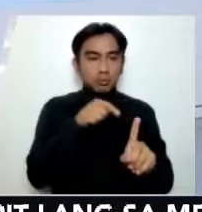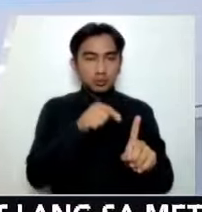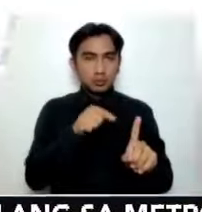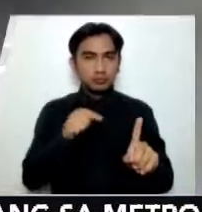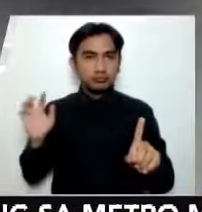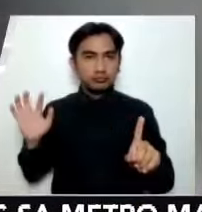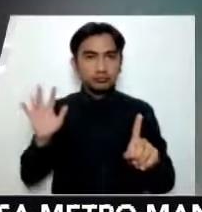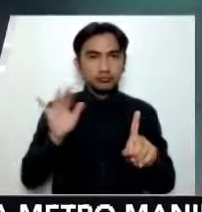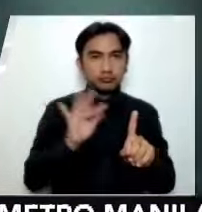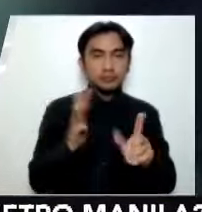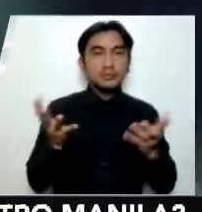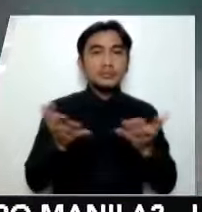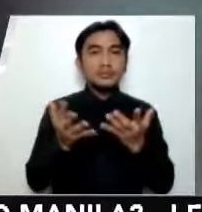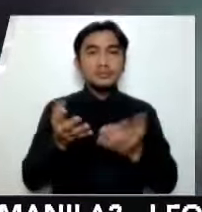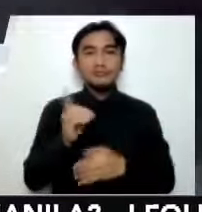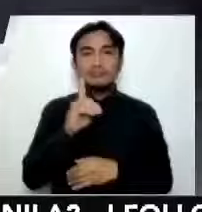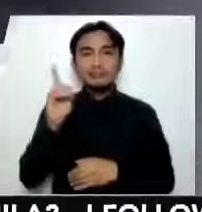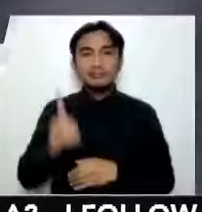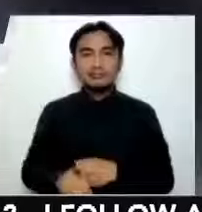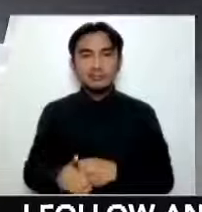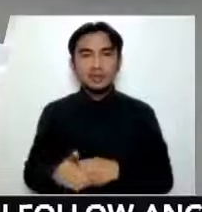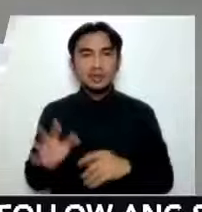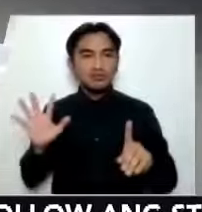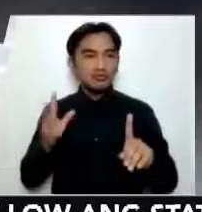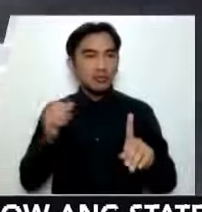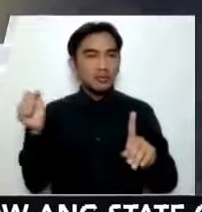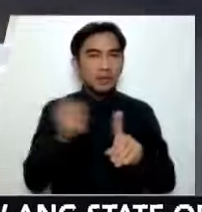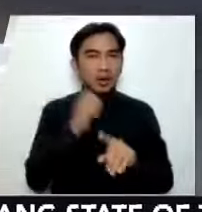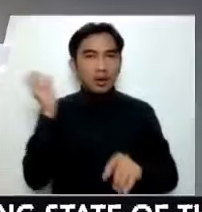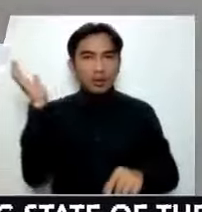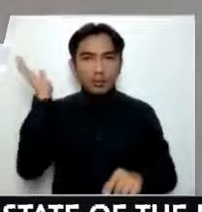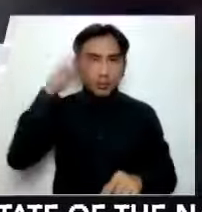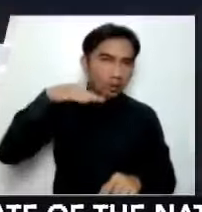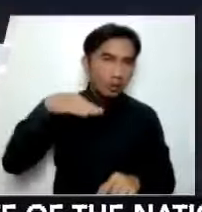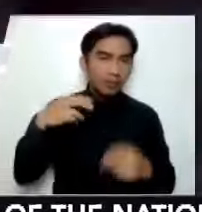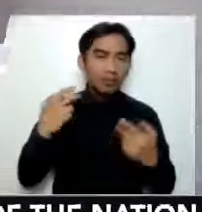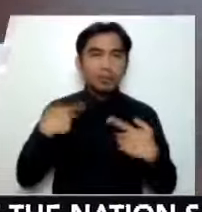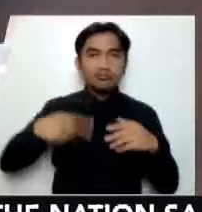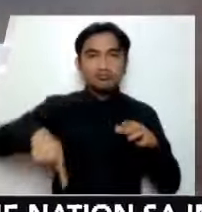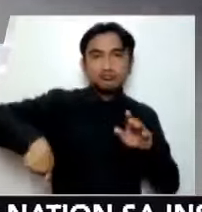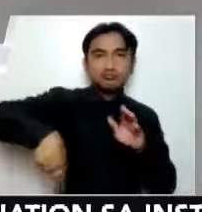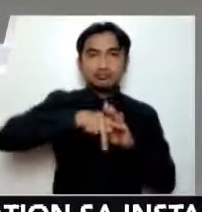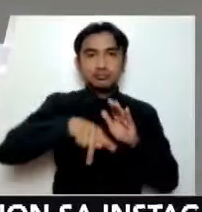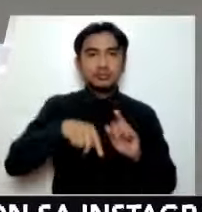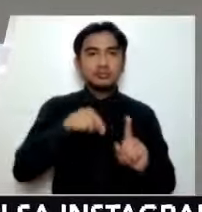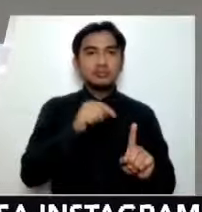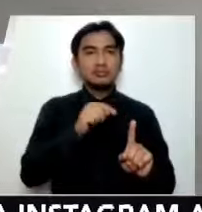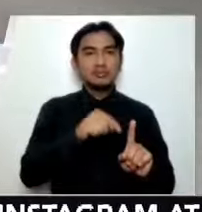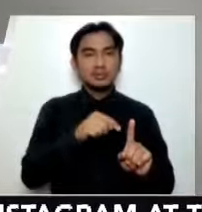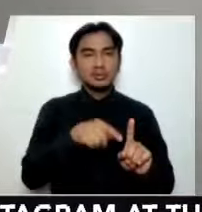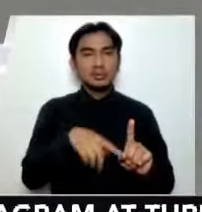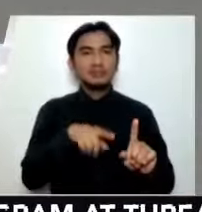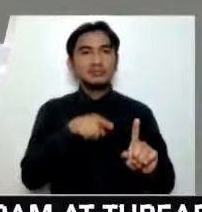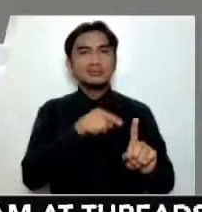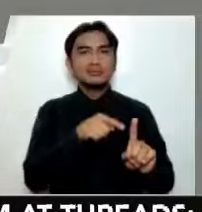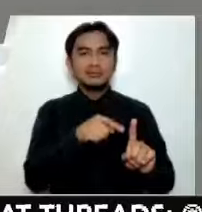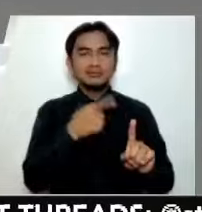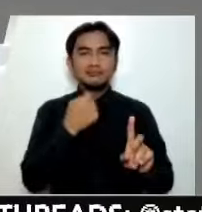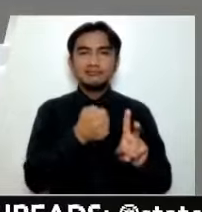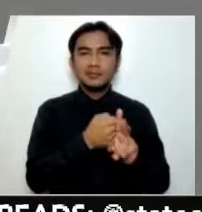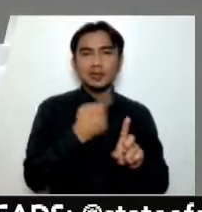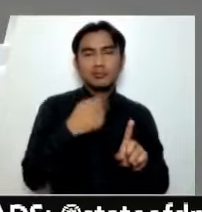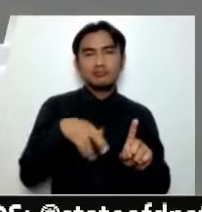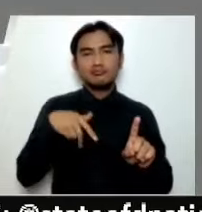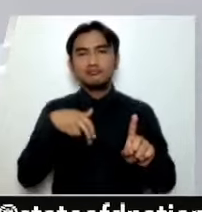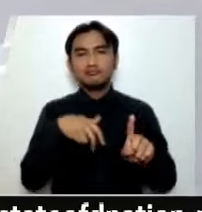City sinugod binatukan saka Sinipa ng limang estudyante ang biktimang nooy Naglalakad lang nagpulasan